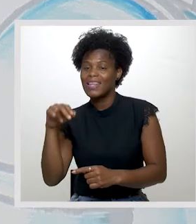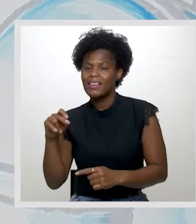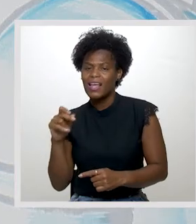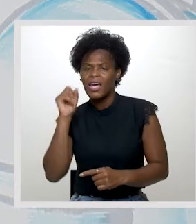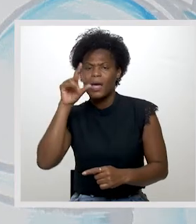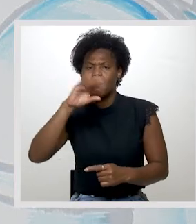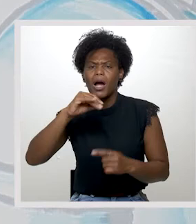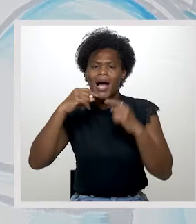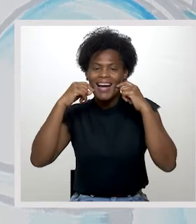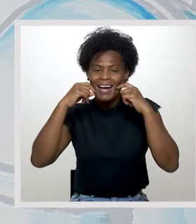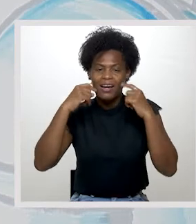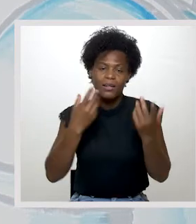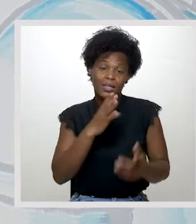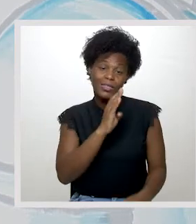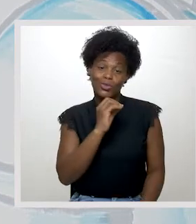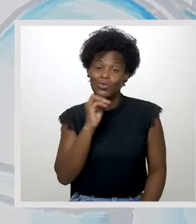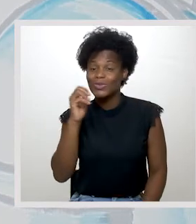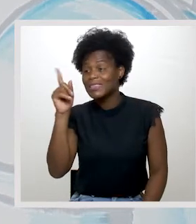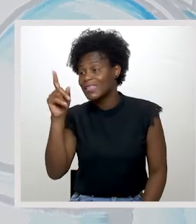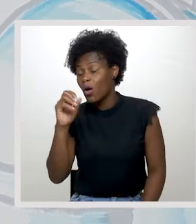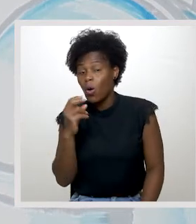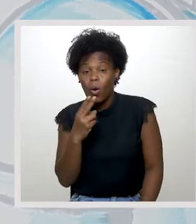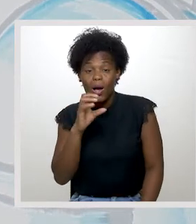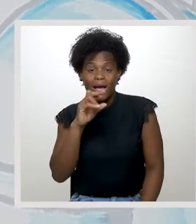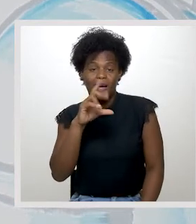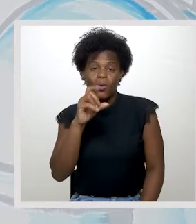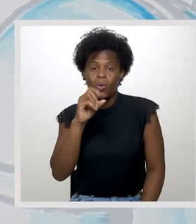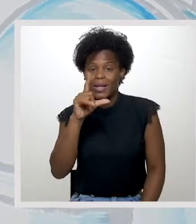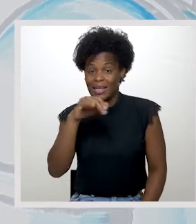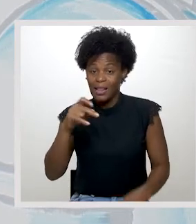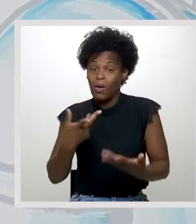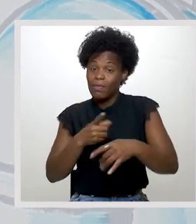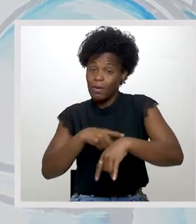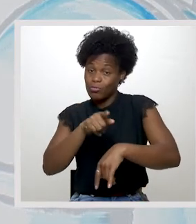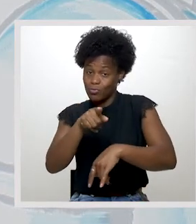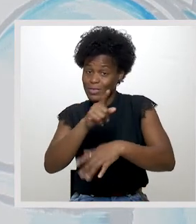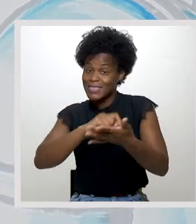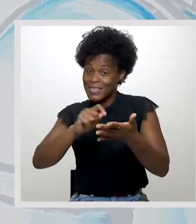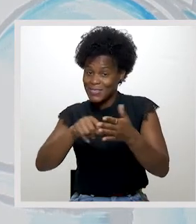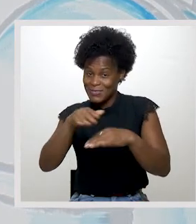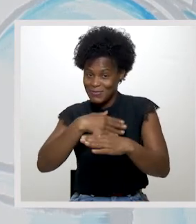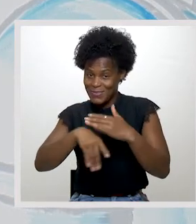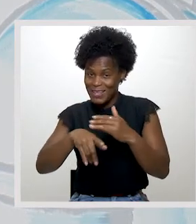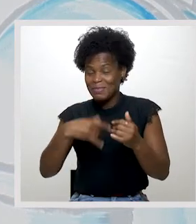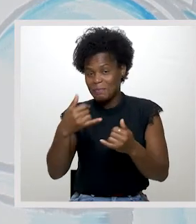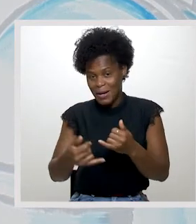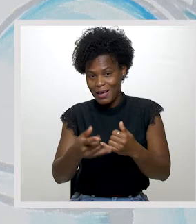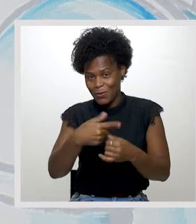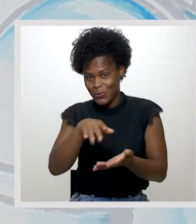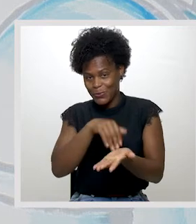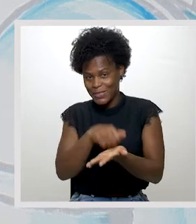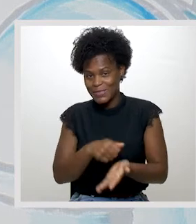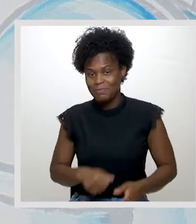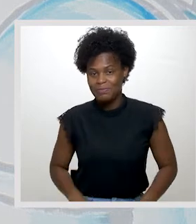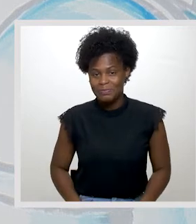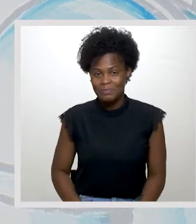est plus souriant, José ou Carolina? Je vous laisse le temps pour faire l'exercice et après, on